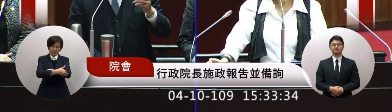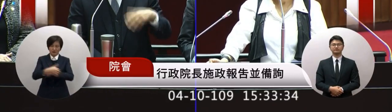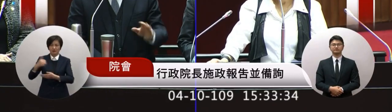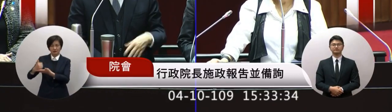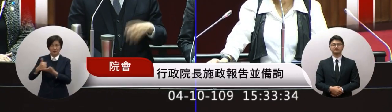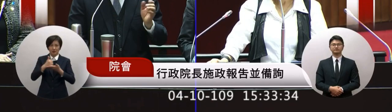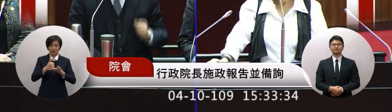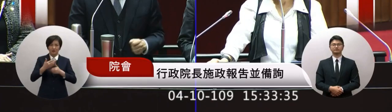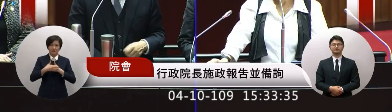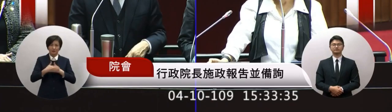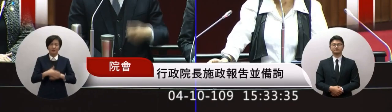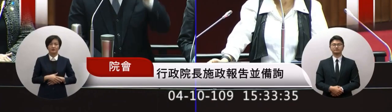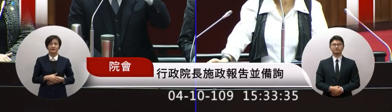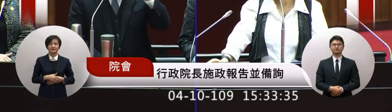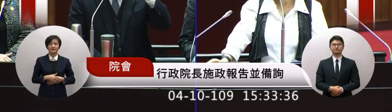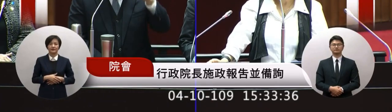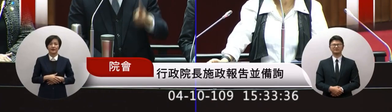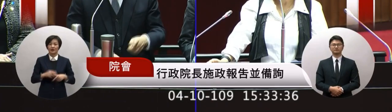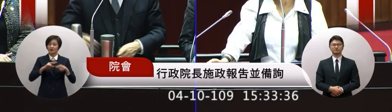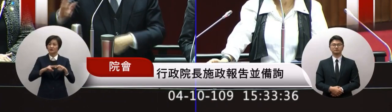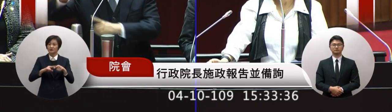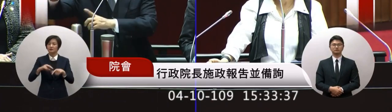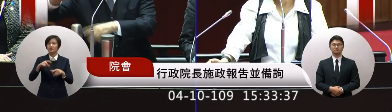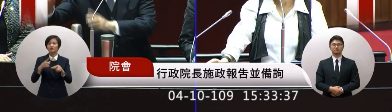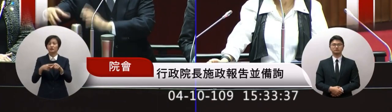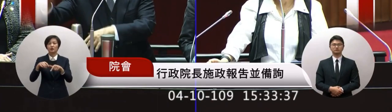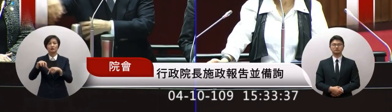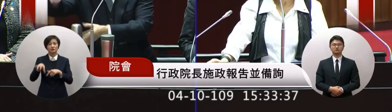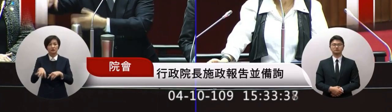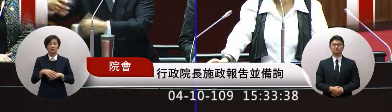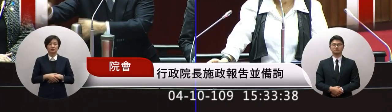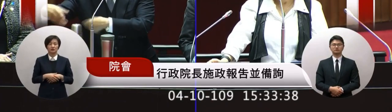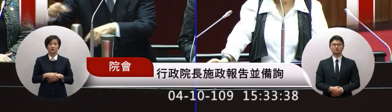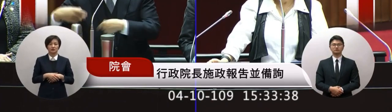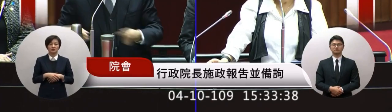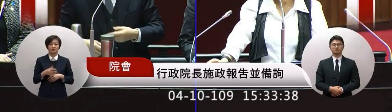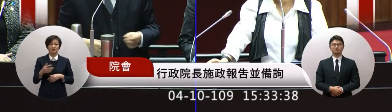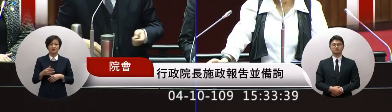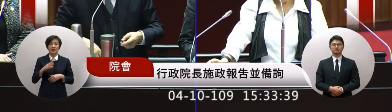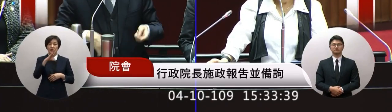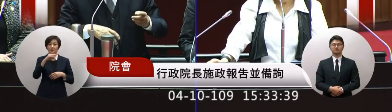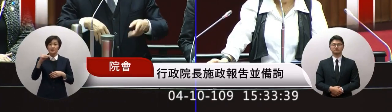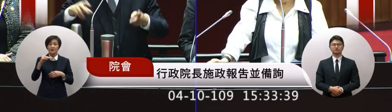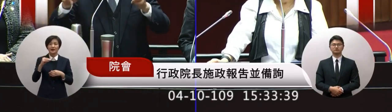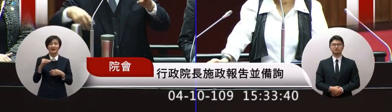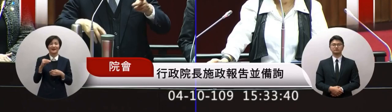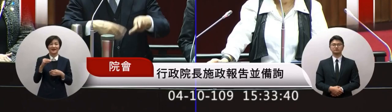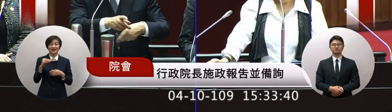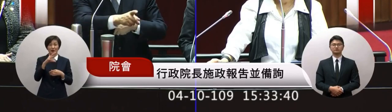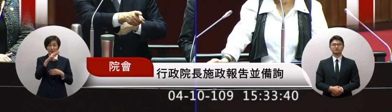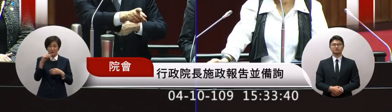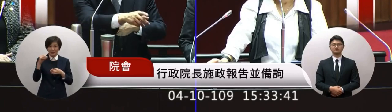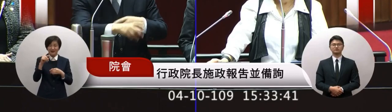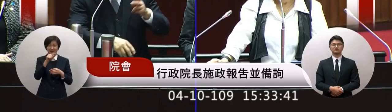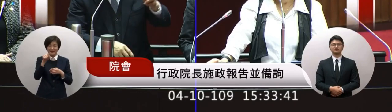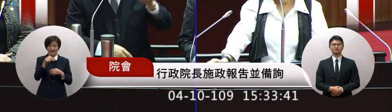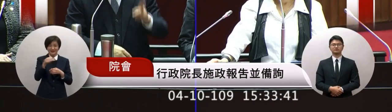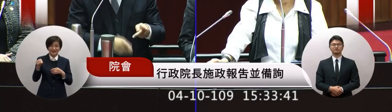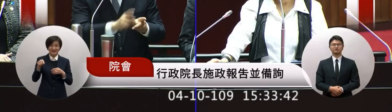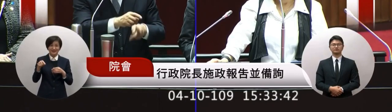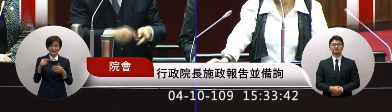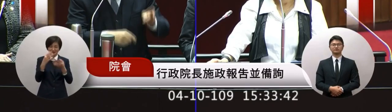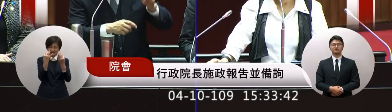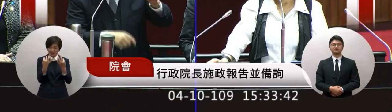绍所还是什么？第一个就是什么巴士量表要帮我们做假啊，第二个说不能给